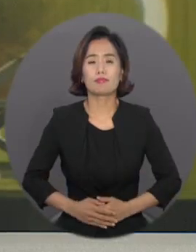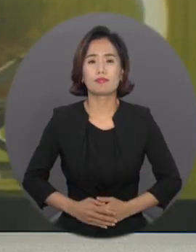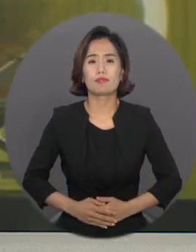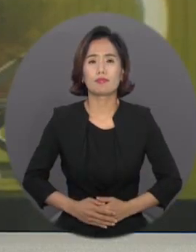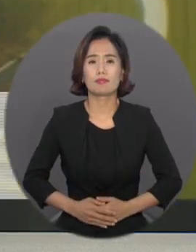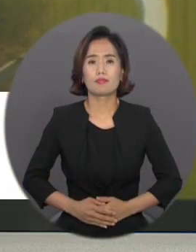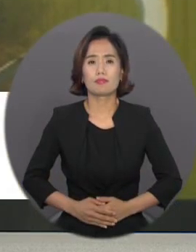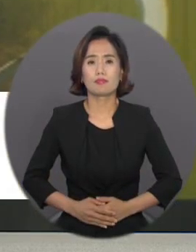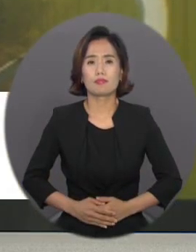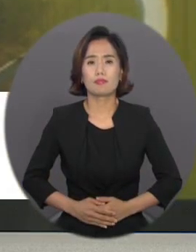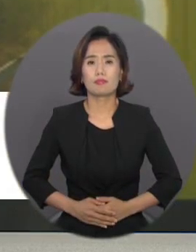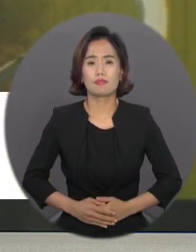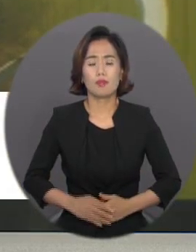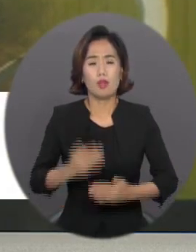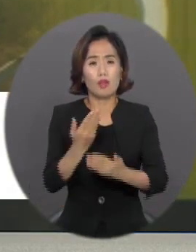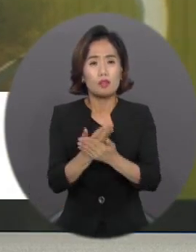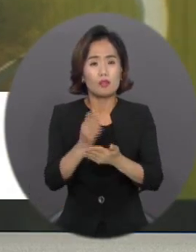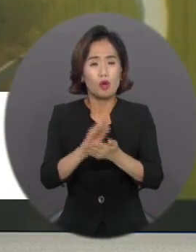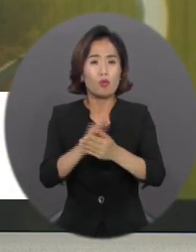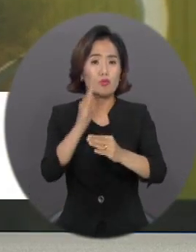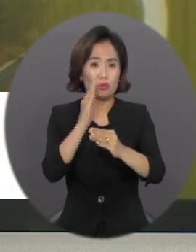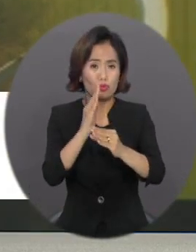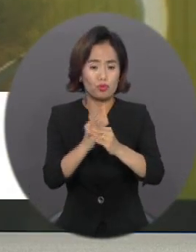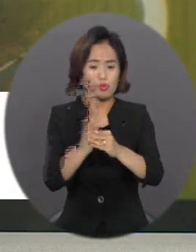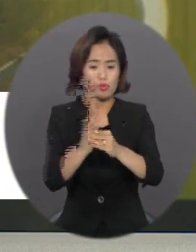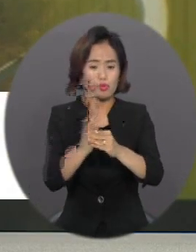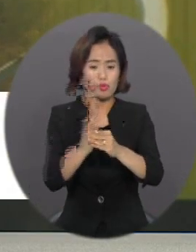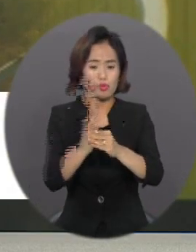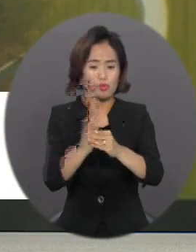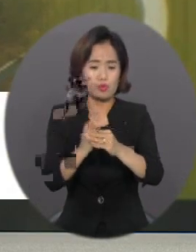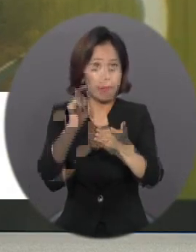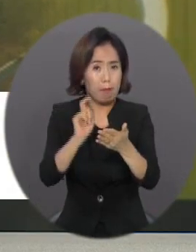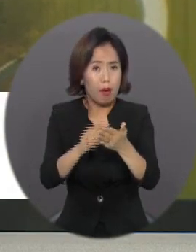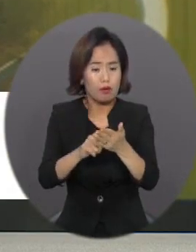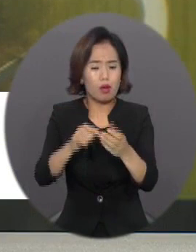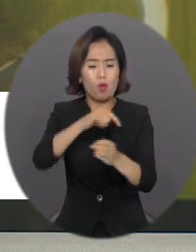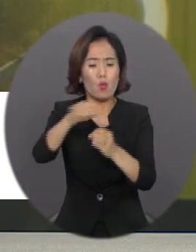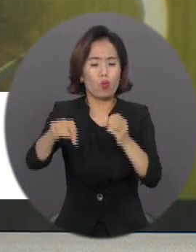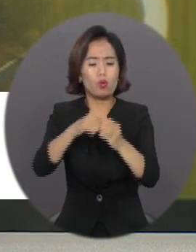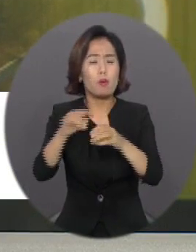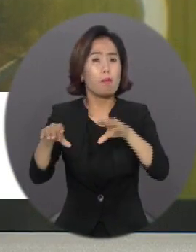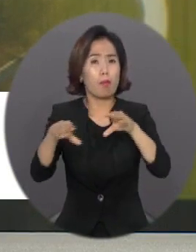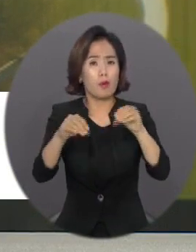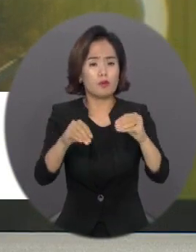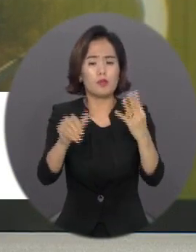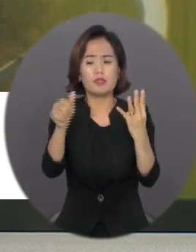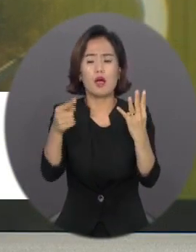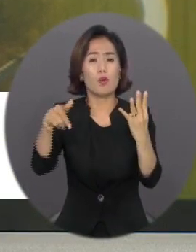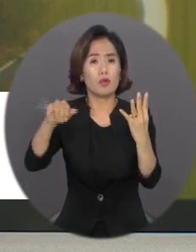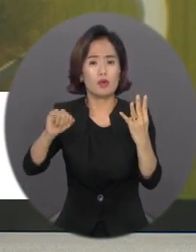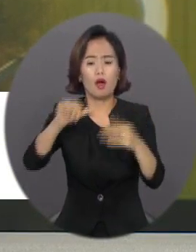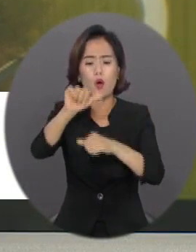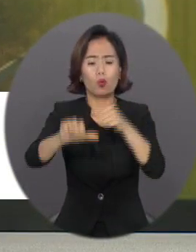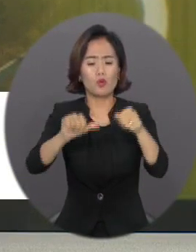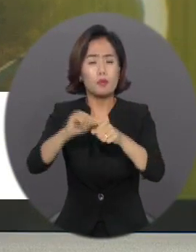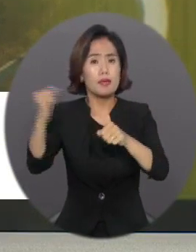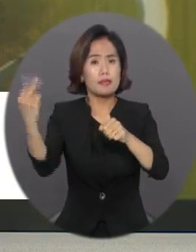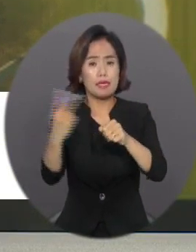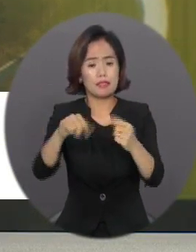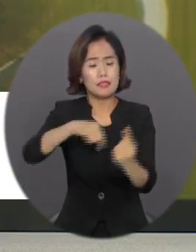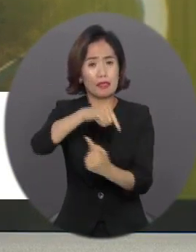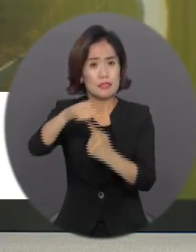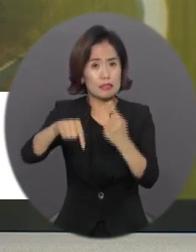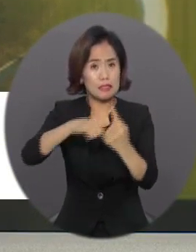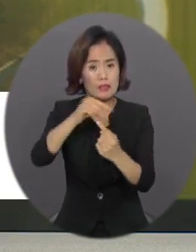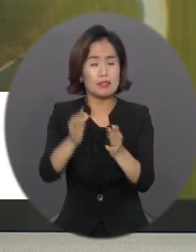있습니다. 정비 중 공극이 발견돼 가동을 멈춘 원전 4호기가 5년 만에 재가동 절차에 들어간다는